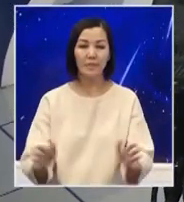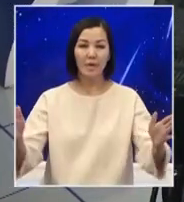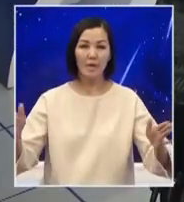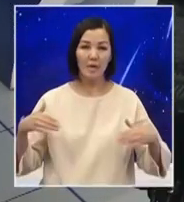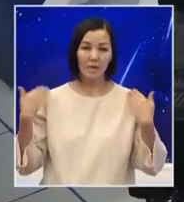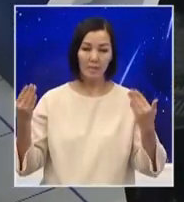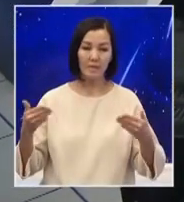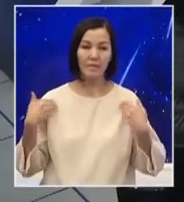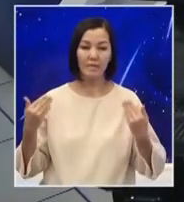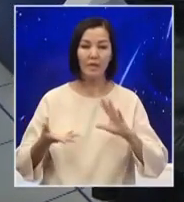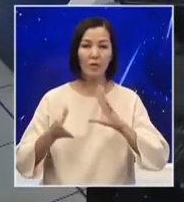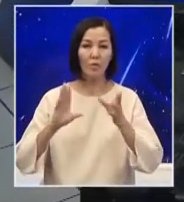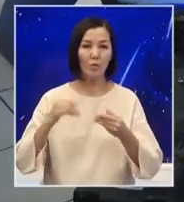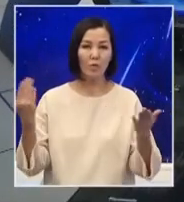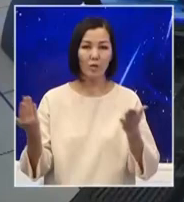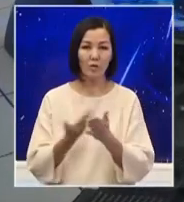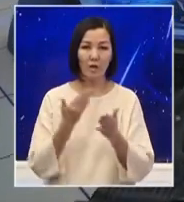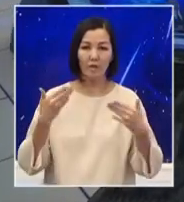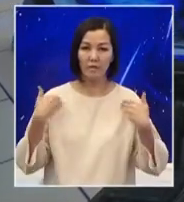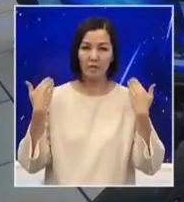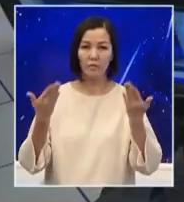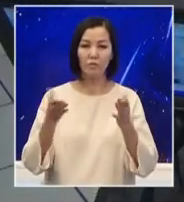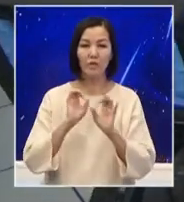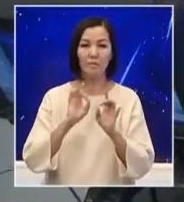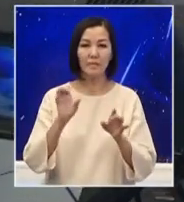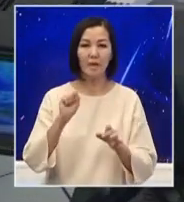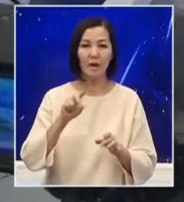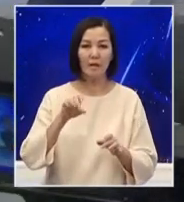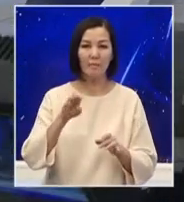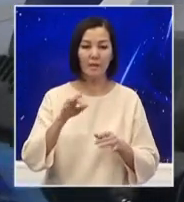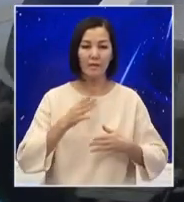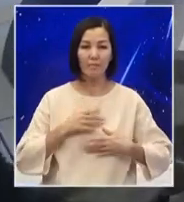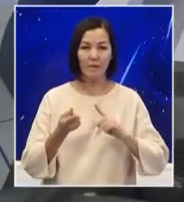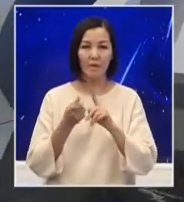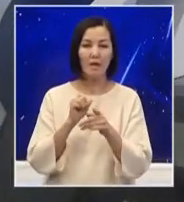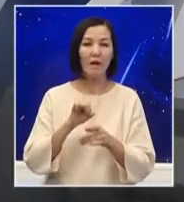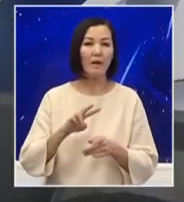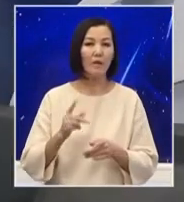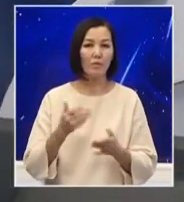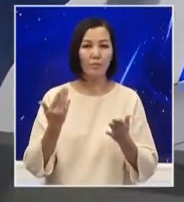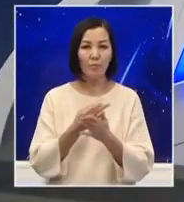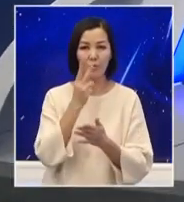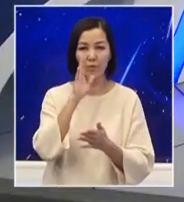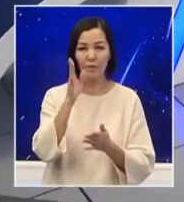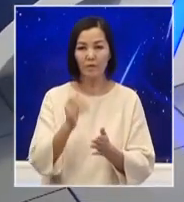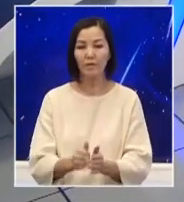Ассаламу алейкум, қадірменді көрермен, тікелей эфирде қорытынды жаңалықтар, студияда Алмат Хамид, сурдо аудармада Айгүл Жұмашқызы. Бүгін